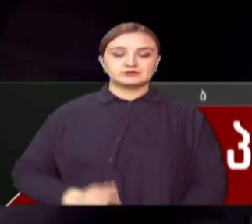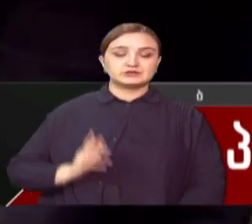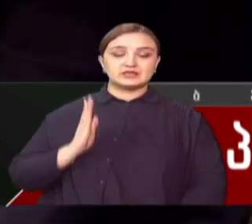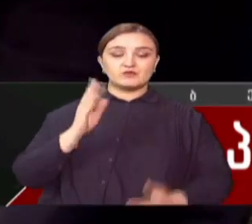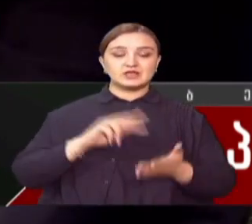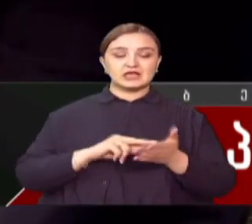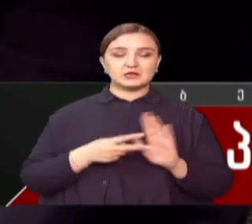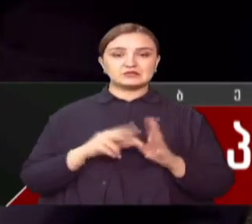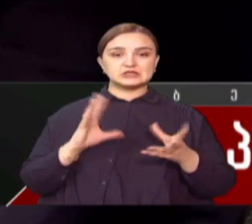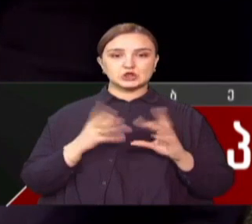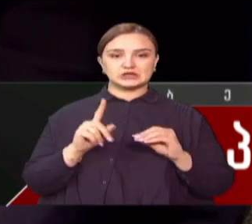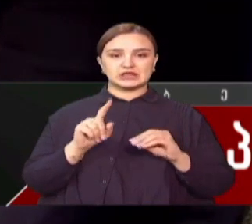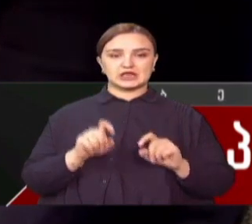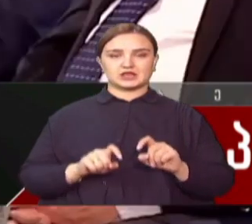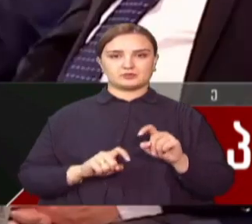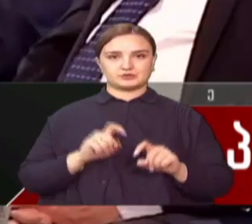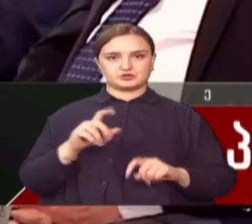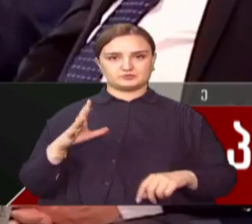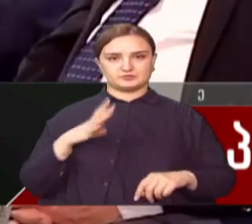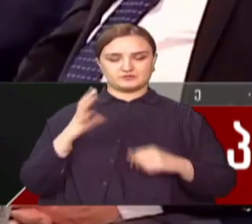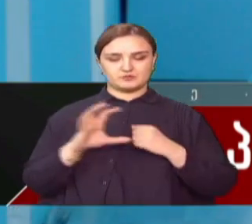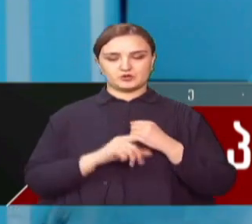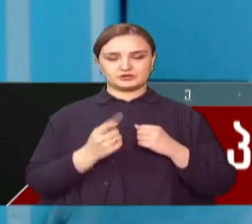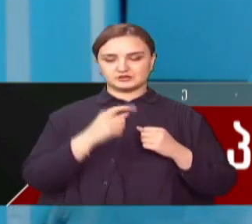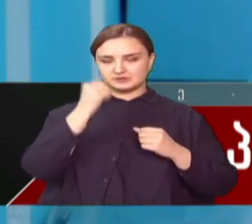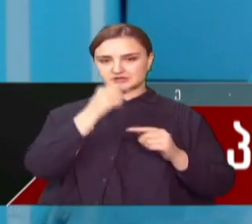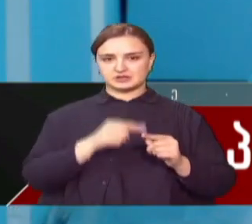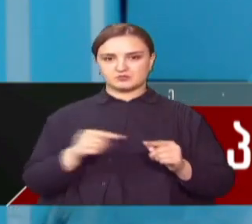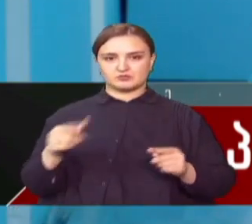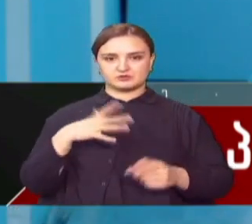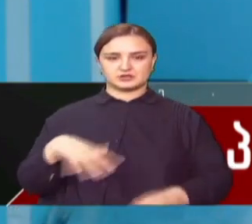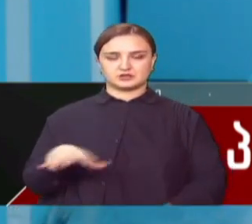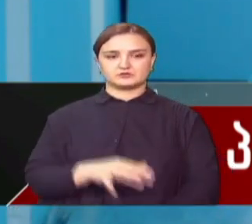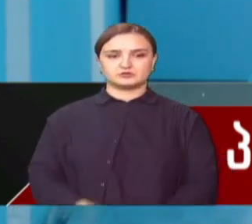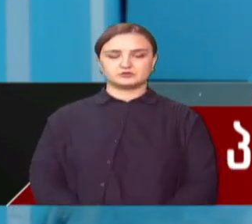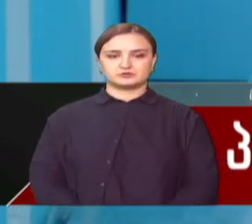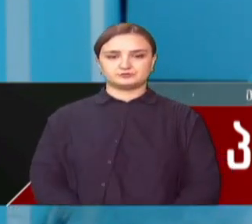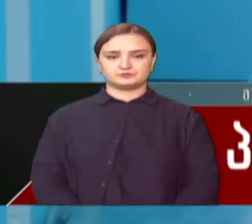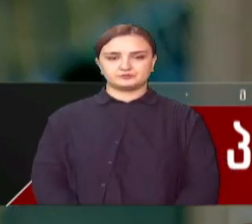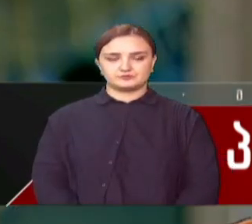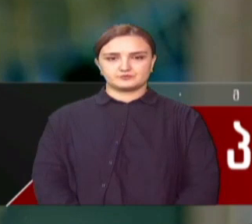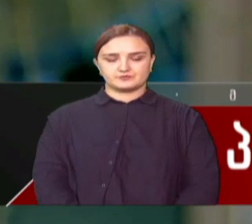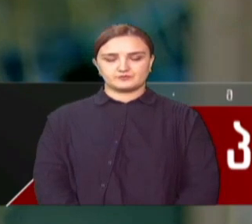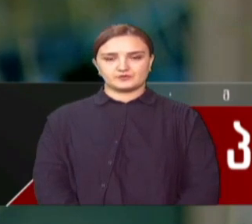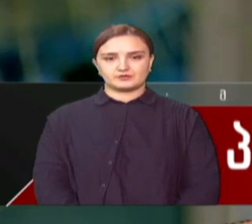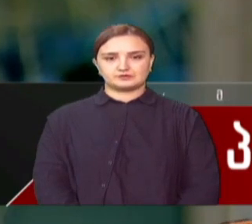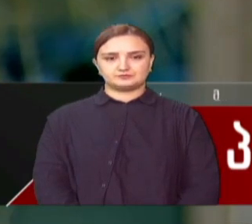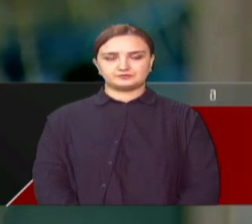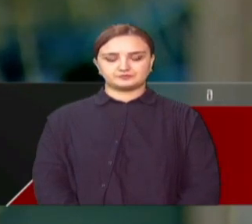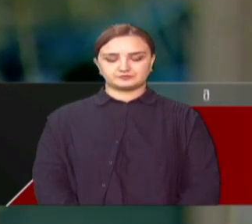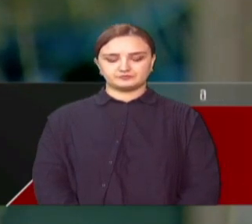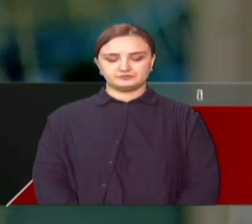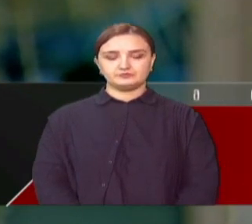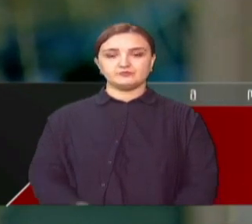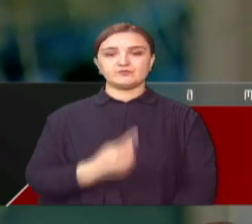გეგმები და ზოგადად რა ნაბიჯები გადაიდგა ბოლო 11 წლის განმავლობაში ქვეყანაში. ერთ-ერთი მთავარი თემა, რომელზეც დღეს